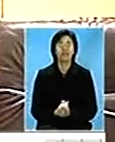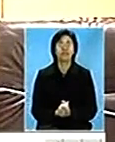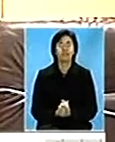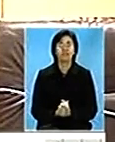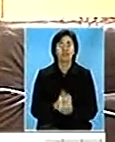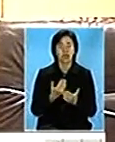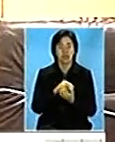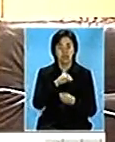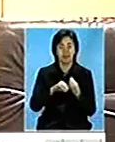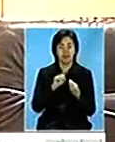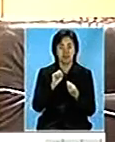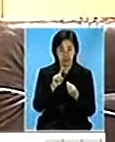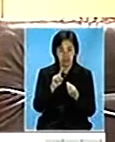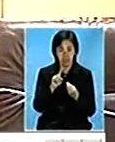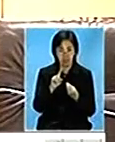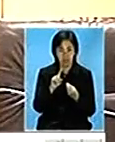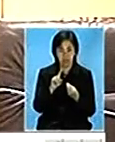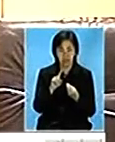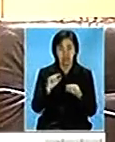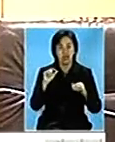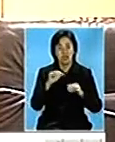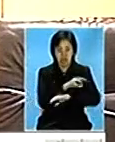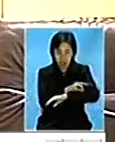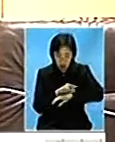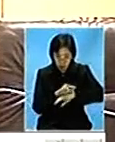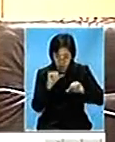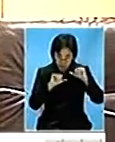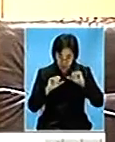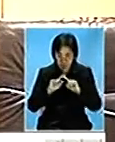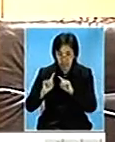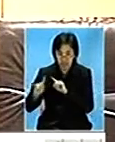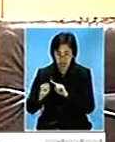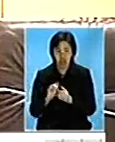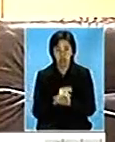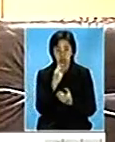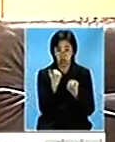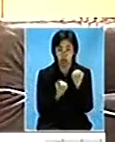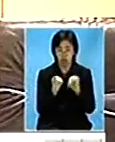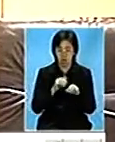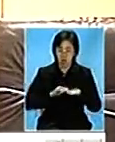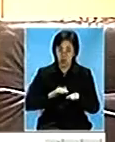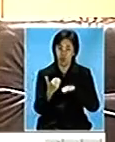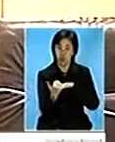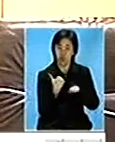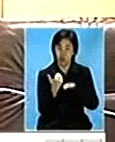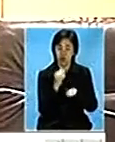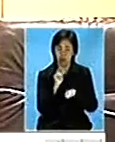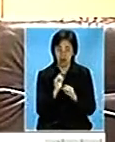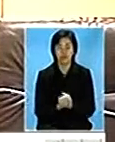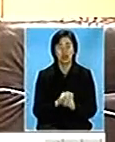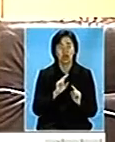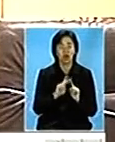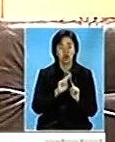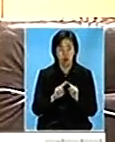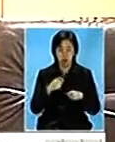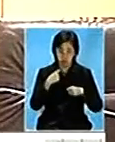เศรษฐกิจแล้วก็มาด้านทางด้านวิศวกรรมต้องพิจารณาจาก 1. ปริมาณการจราจร 2. ความย